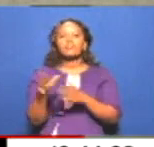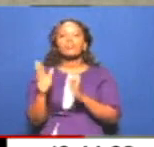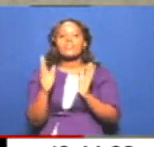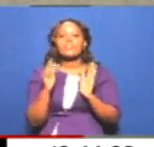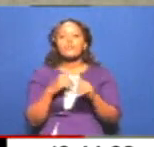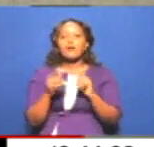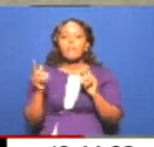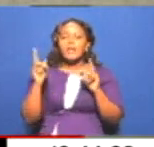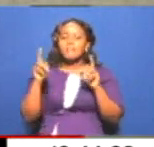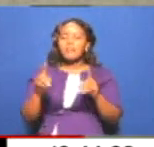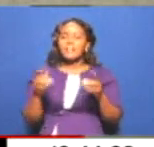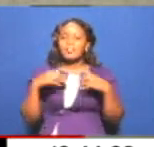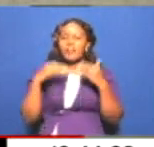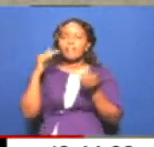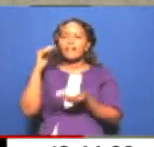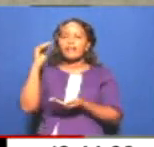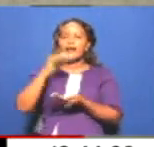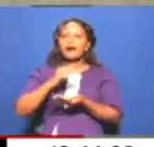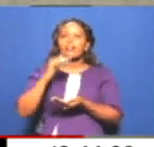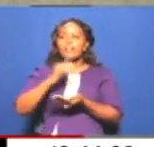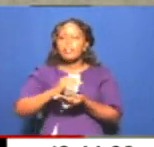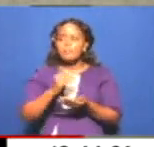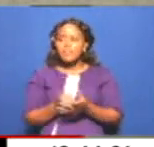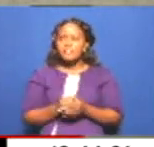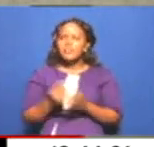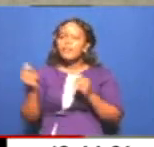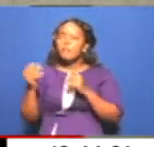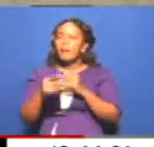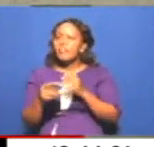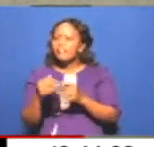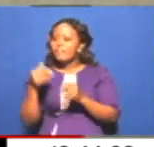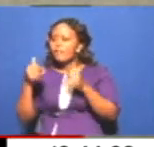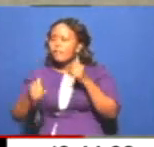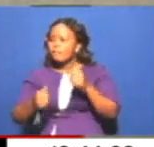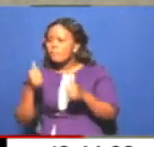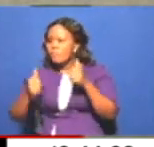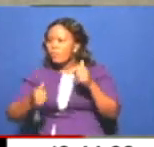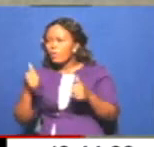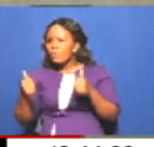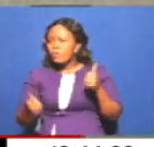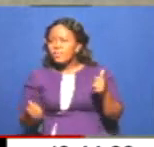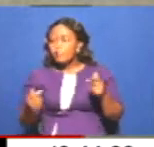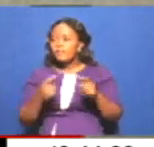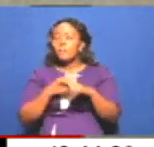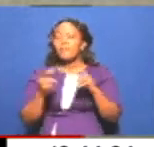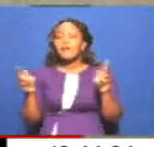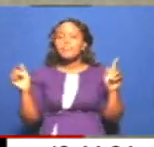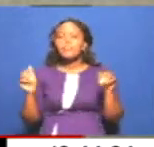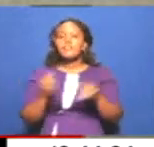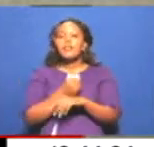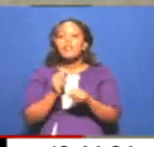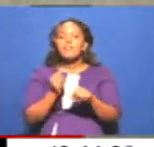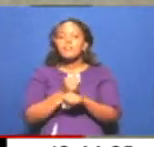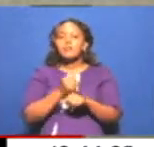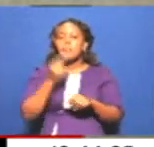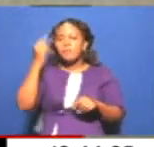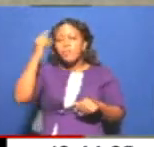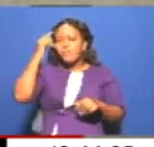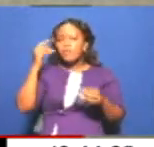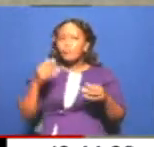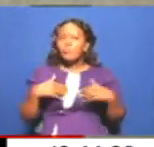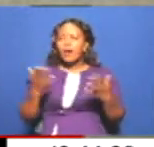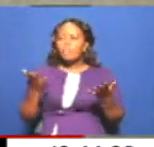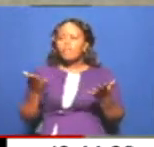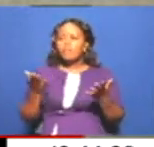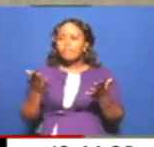limit ni mwezi gani. Lakini pia huwezi sema utafanya coalitions miezi sita